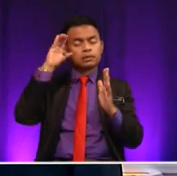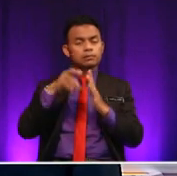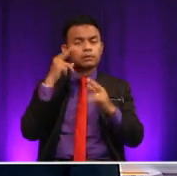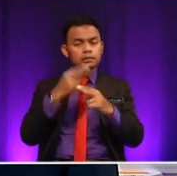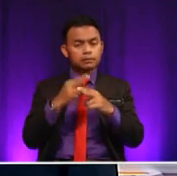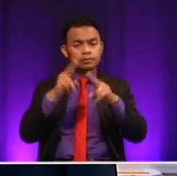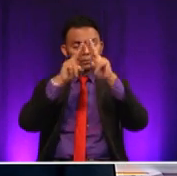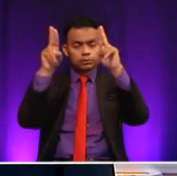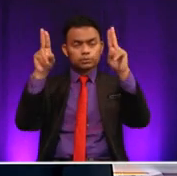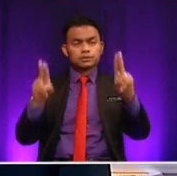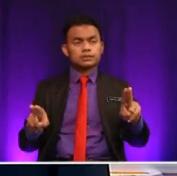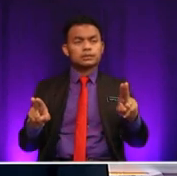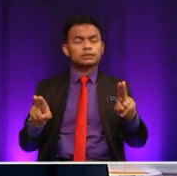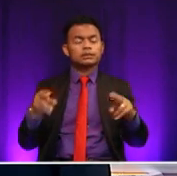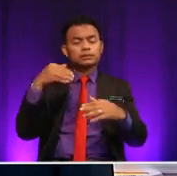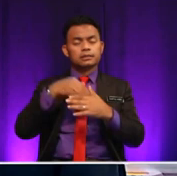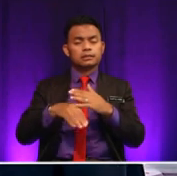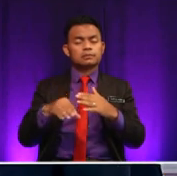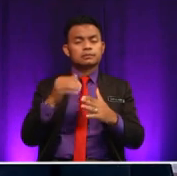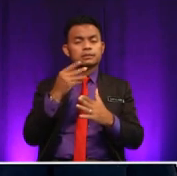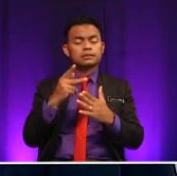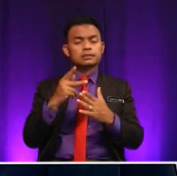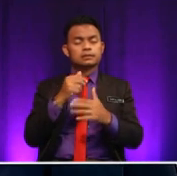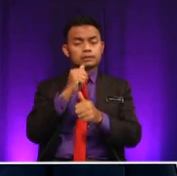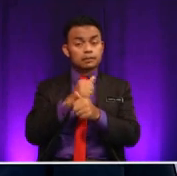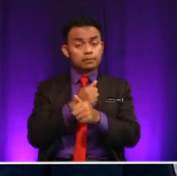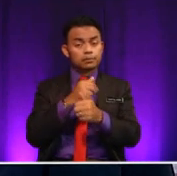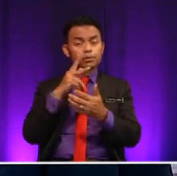nama ujian dalam setiap komponen oke